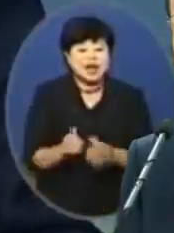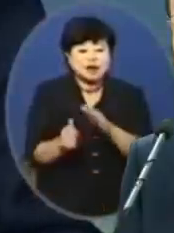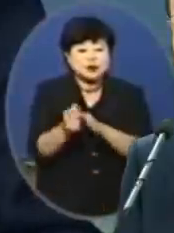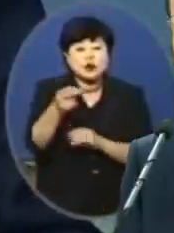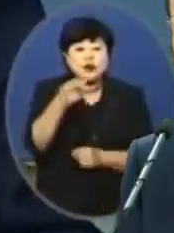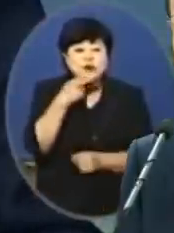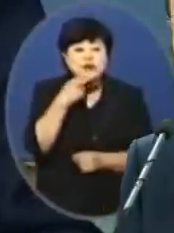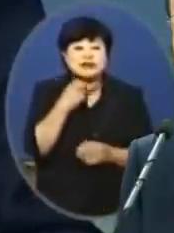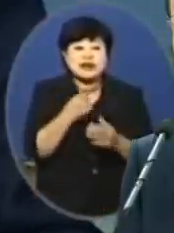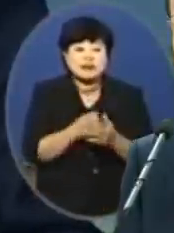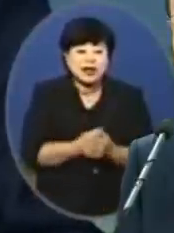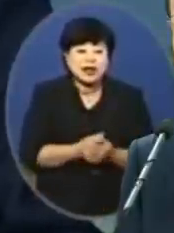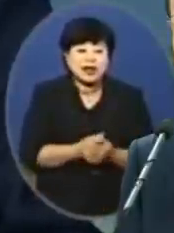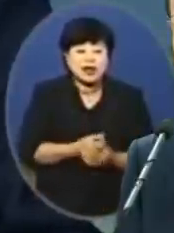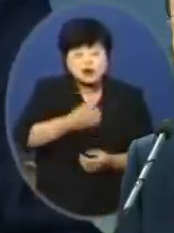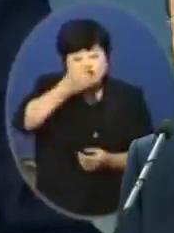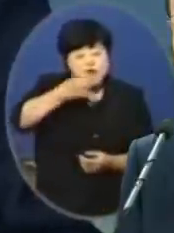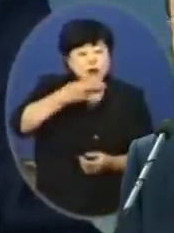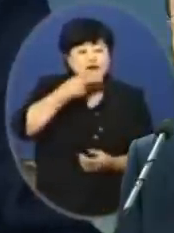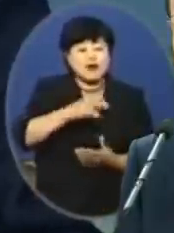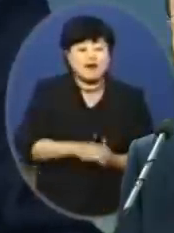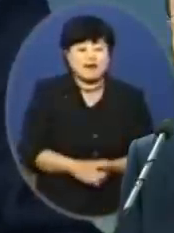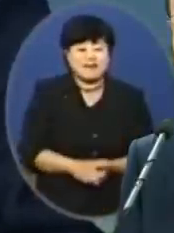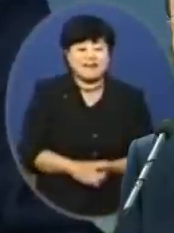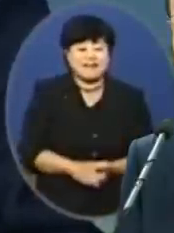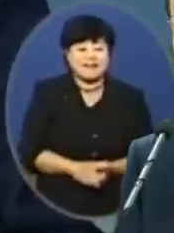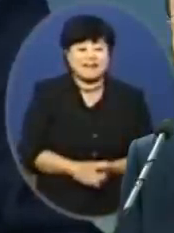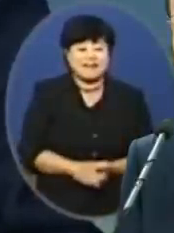소원이 없으니까 꿈이 없어요.